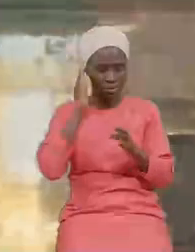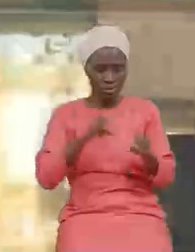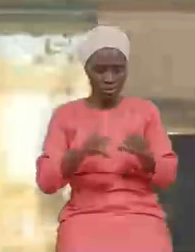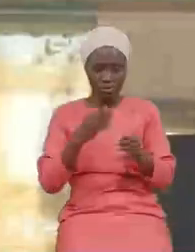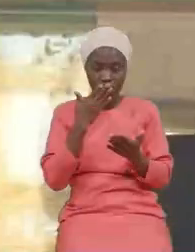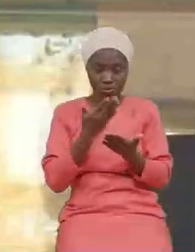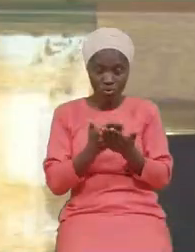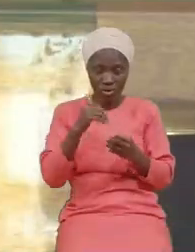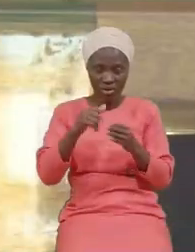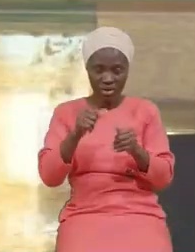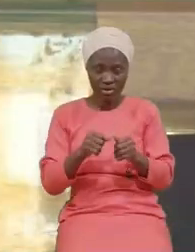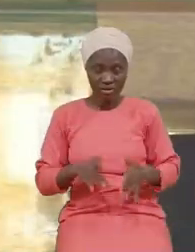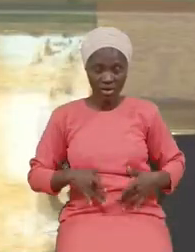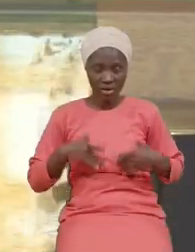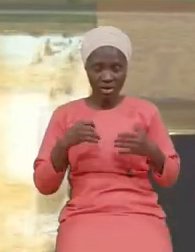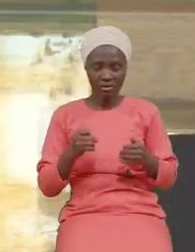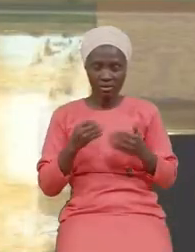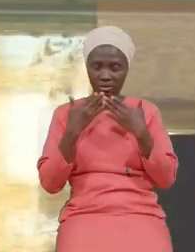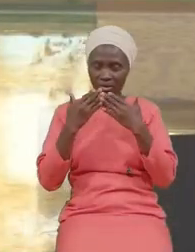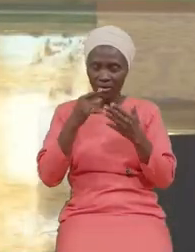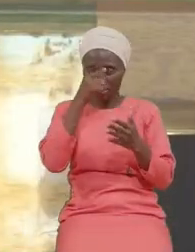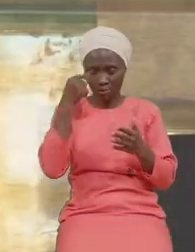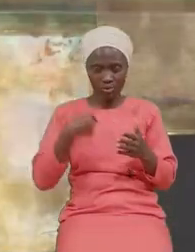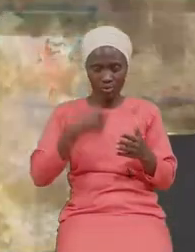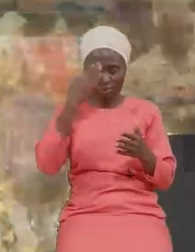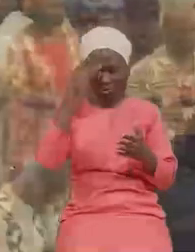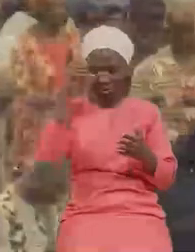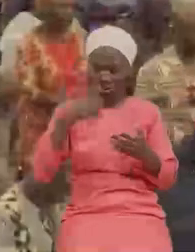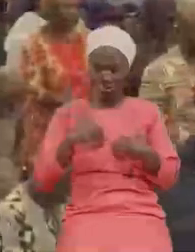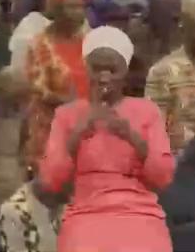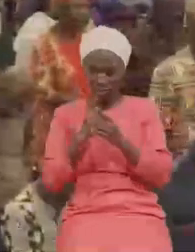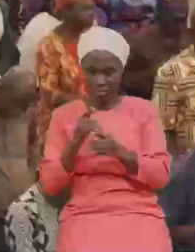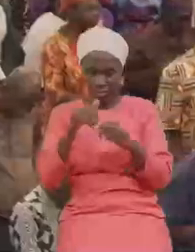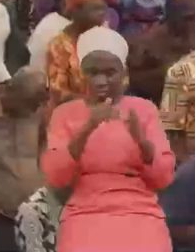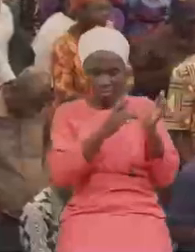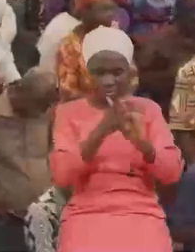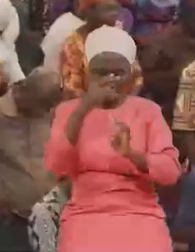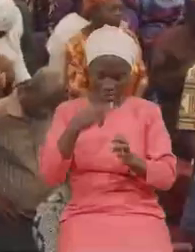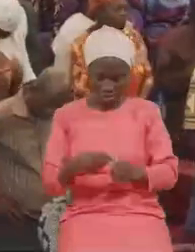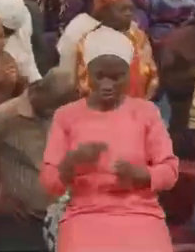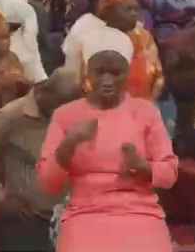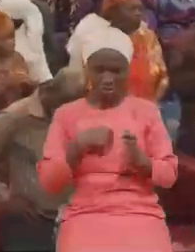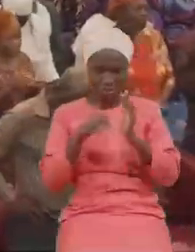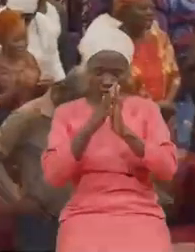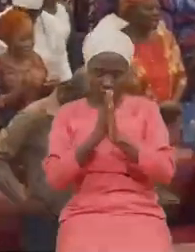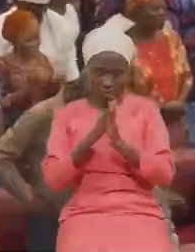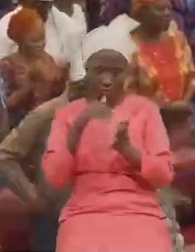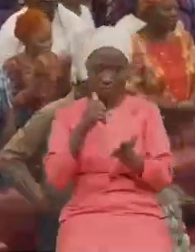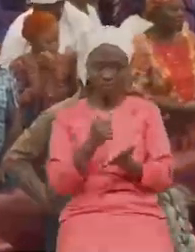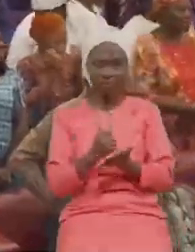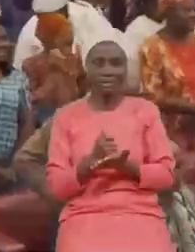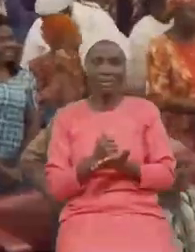bien dans chaque vie disons merci parce que tu as elles aussi ou non de Jésus nous